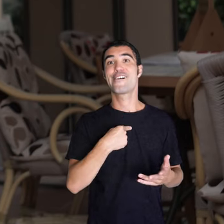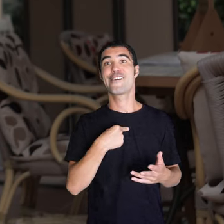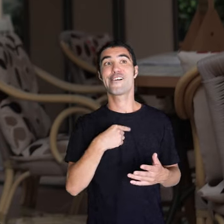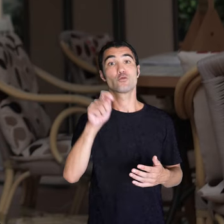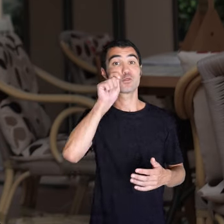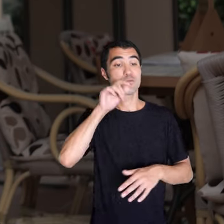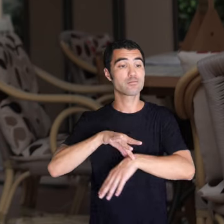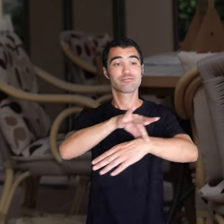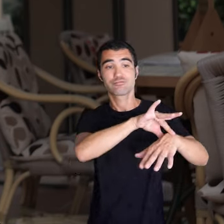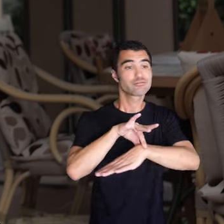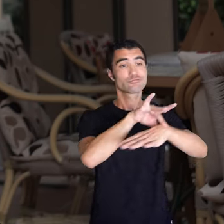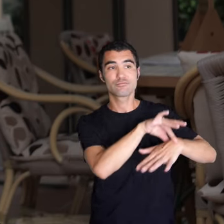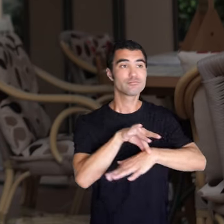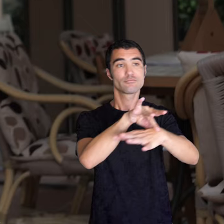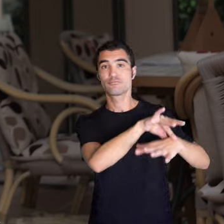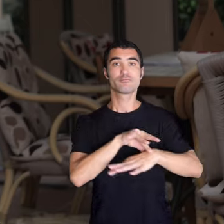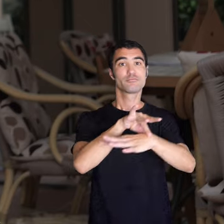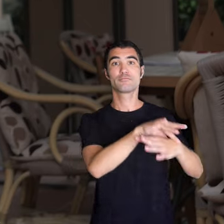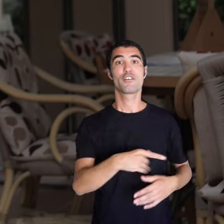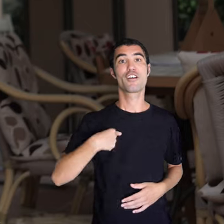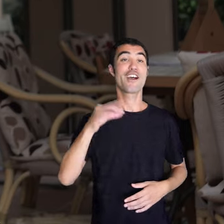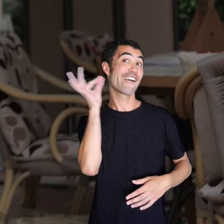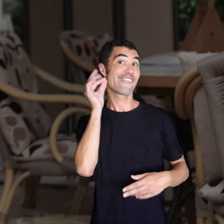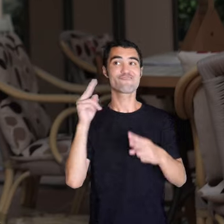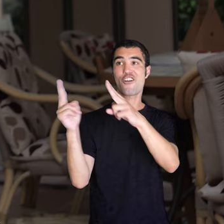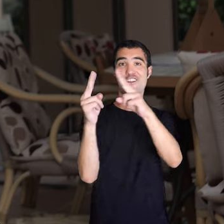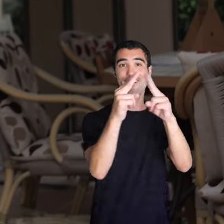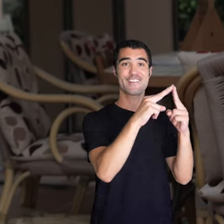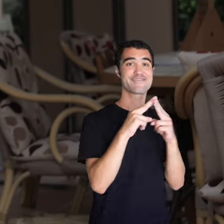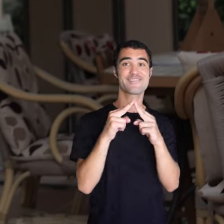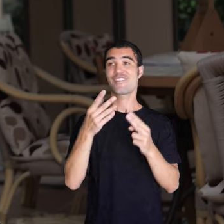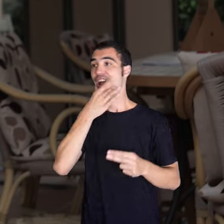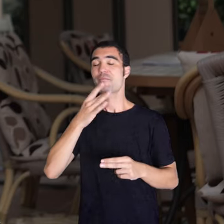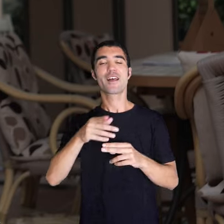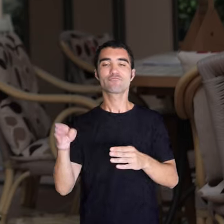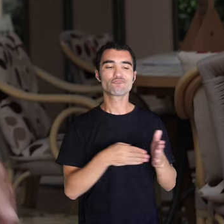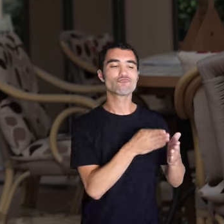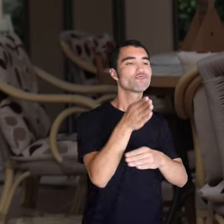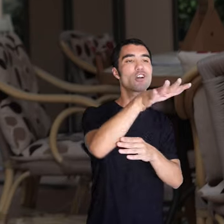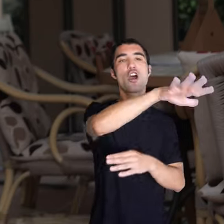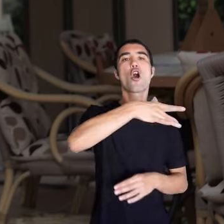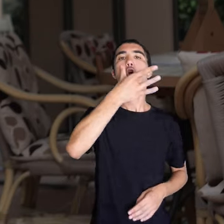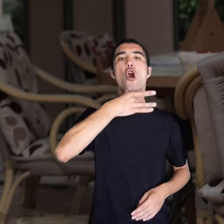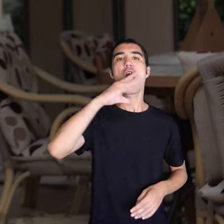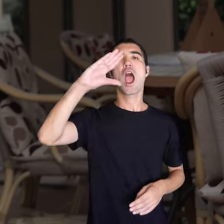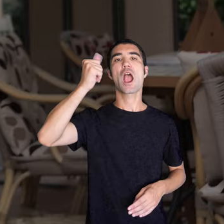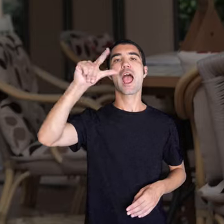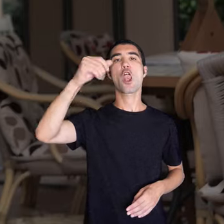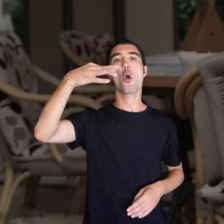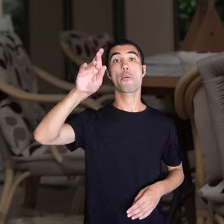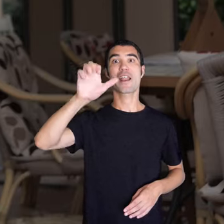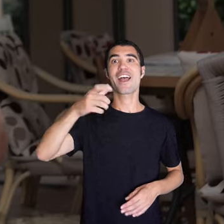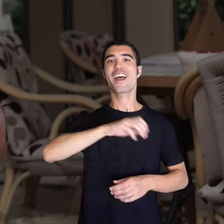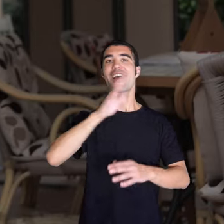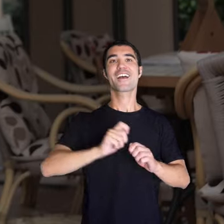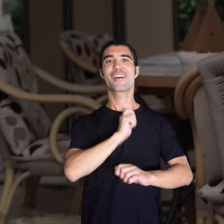traginàvem turisme, pues, coneixíem moltes al·lotes que venien per anar a veure la calabra i, claro, li daves conversació